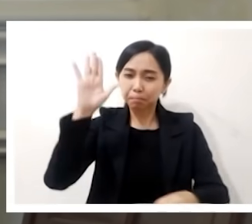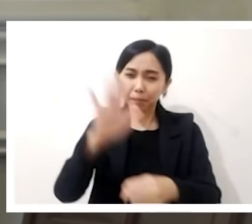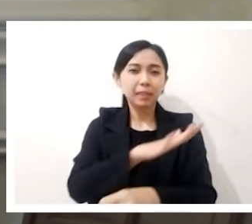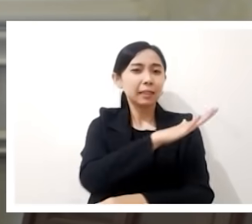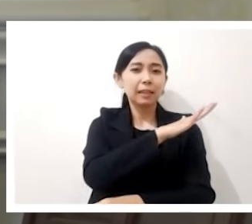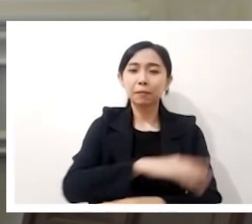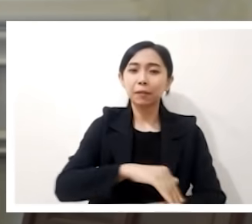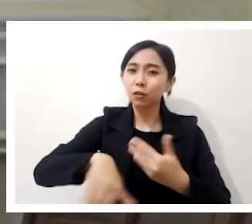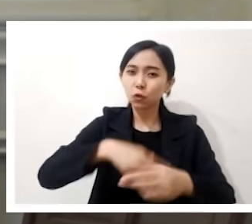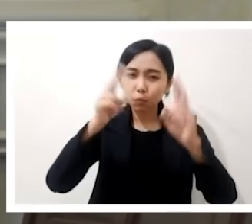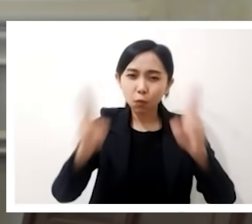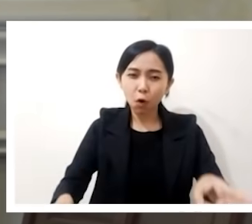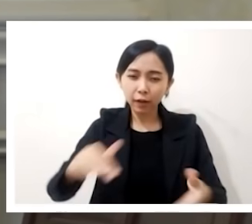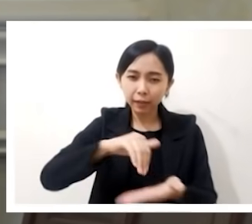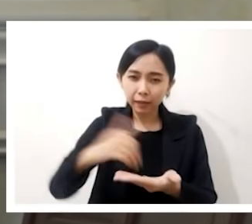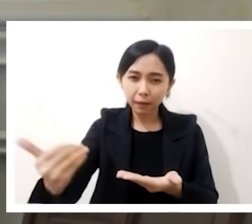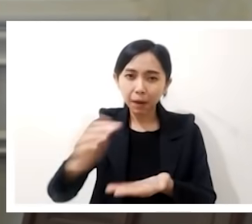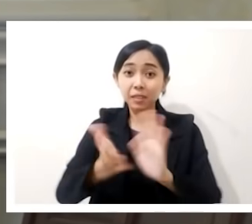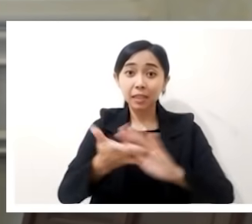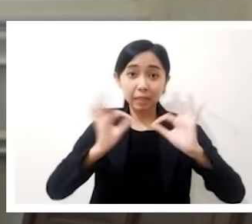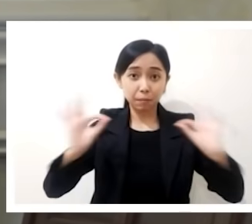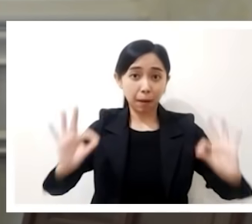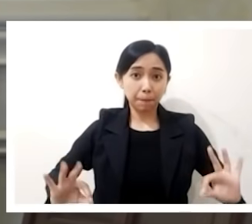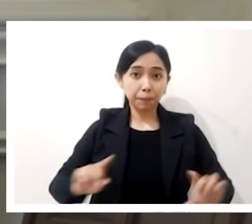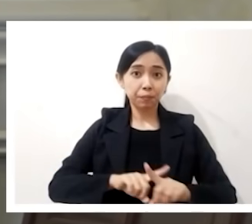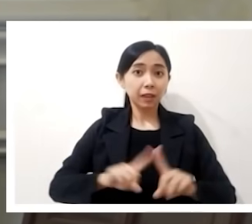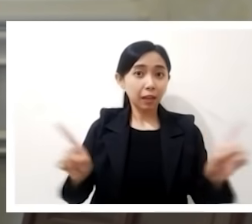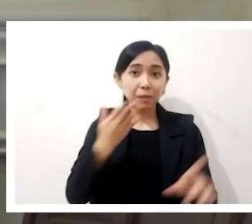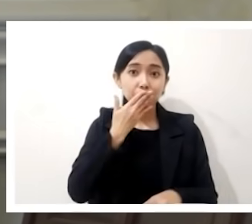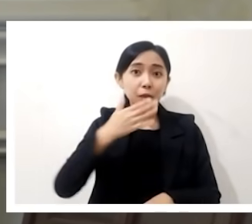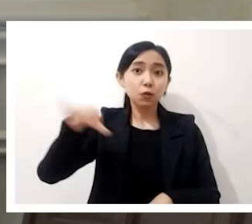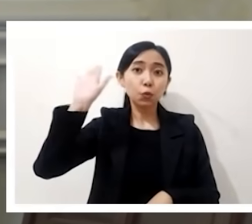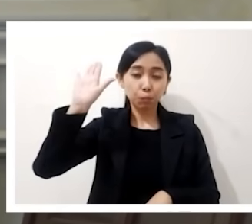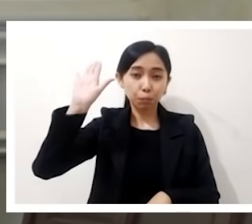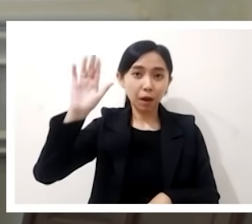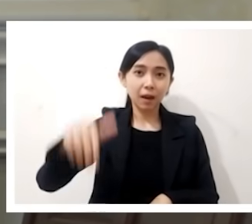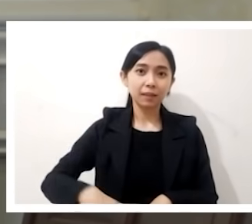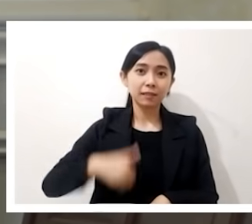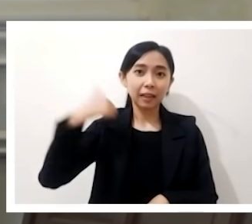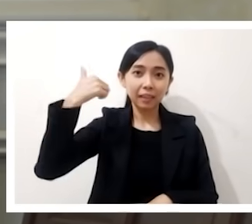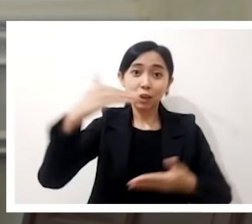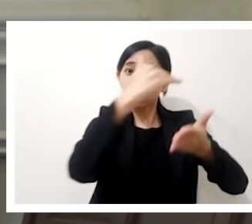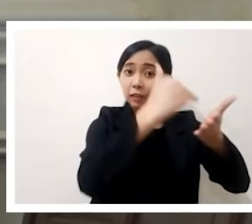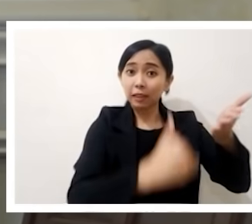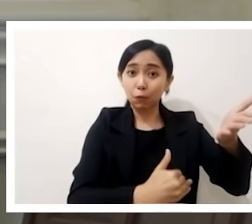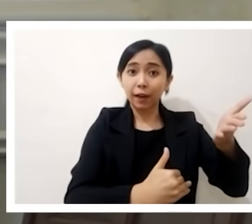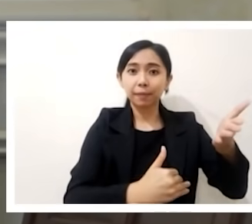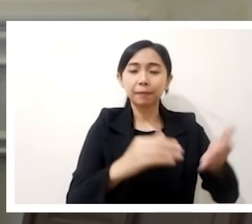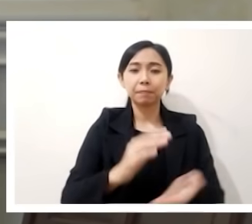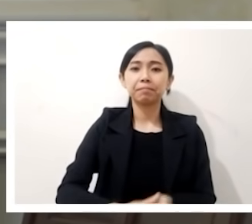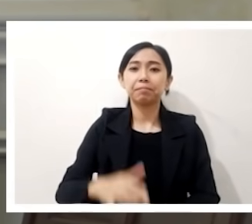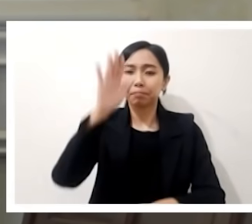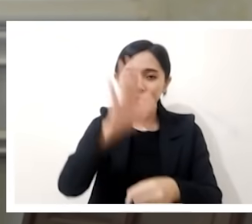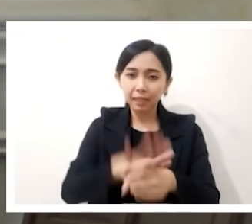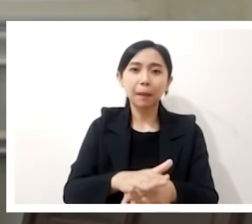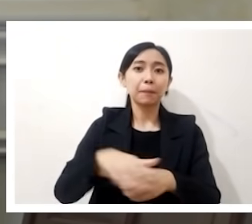menetapkan orang-orang yang diliputi kelemahan menjadi imam besar, tetapi sumpah yang diucapkan kemudian daripada hukum